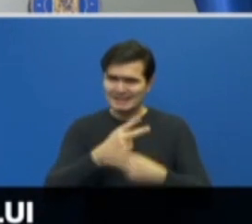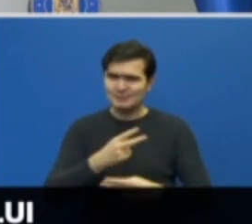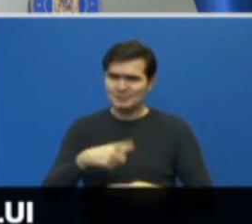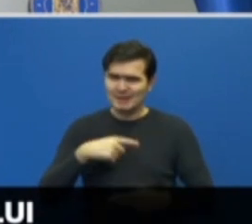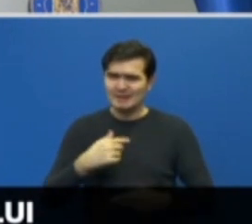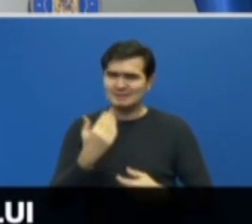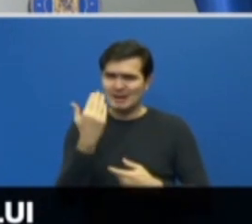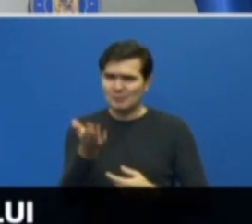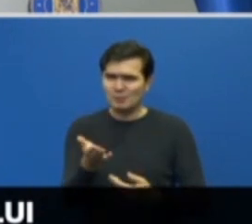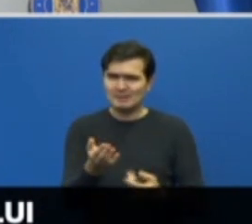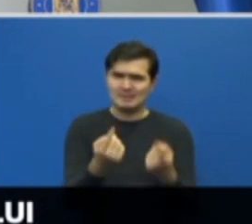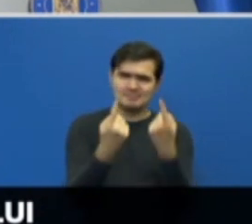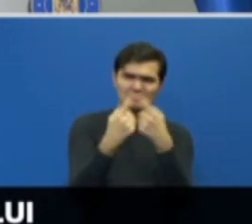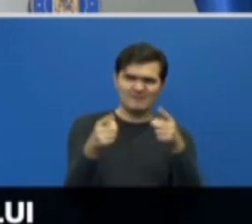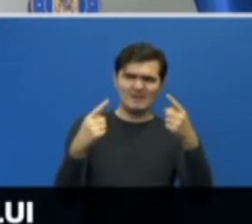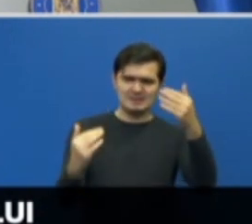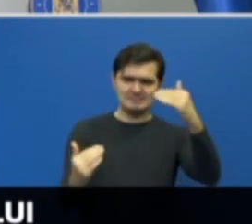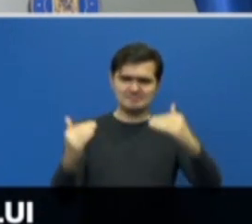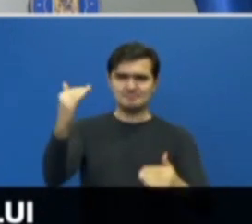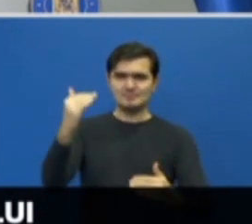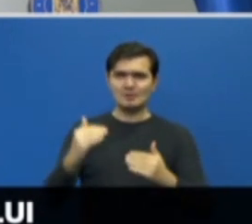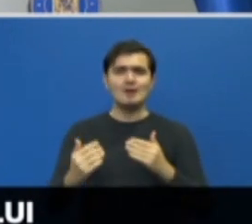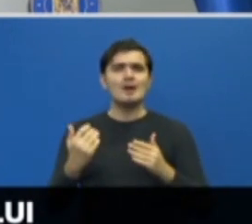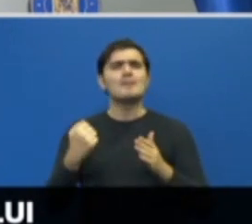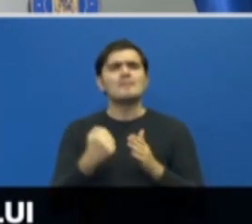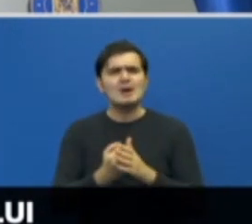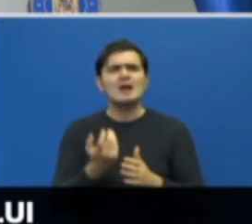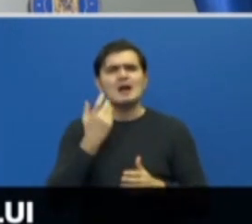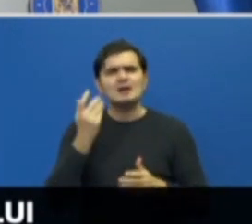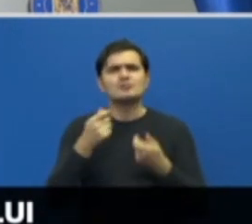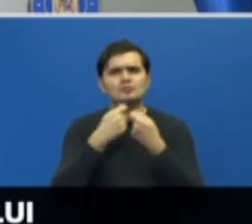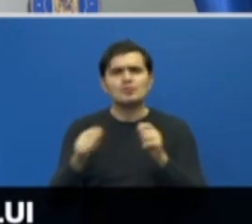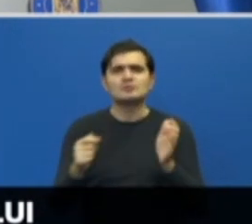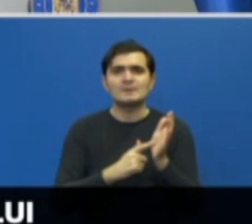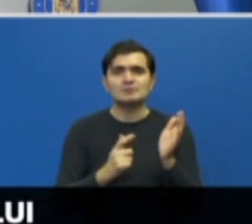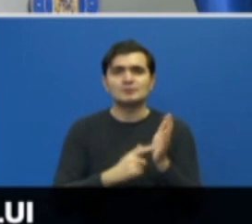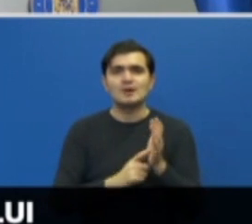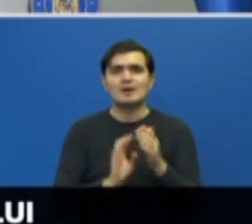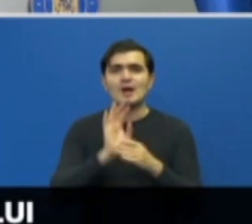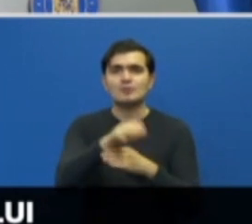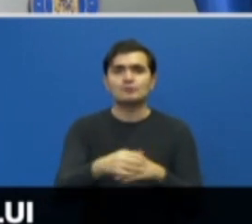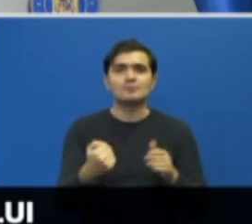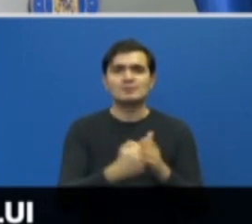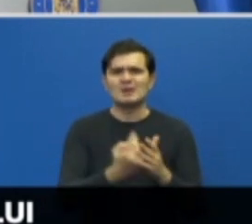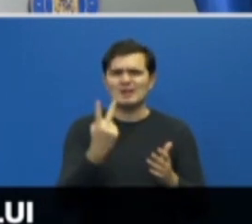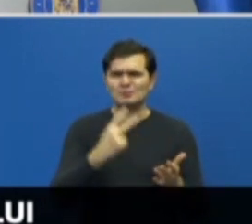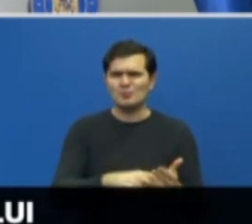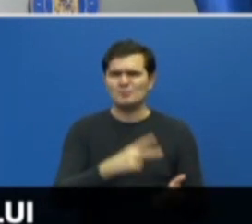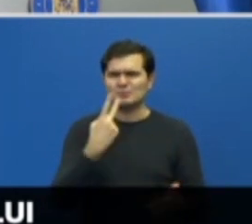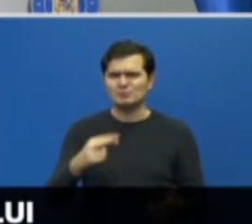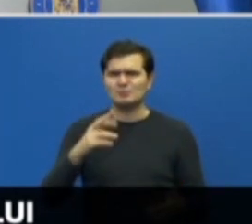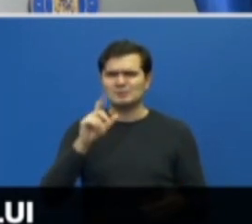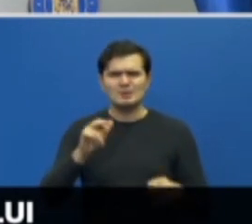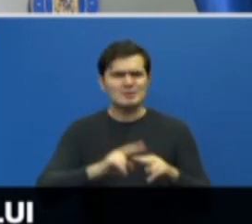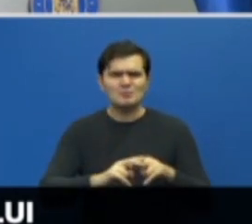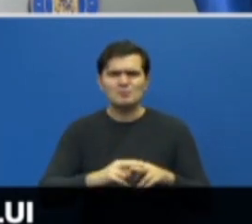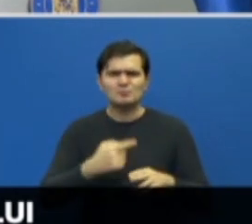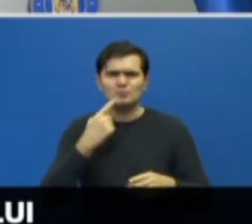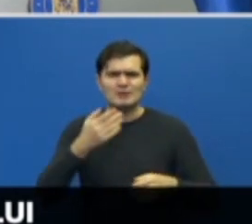acordat diferențiat până în vor ajunge toți pensionarii la 2200 de lei. Cum va arăta acel